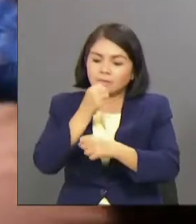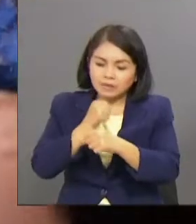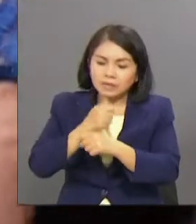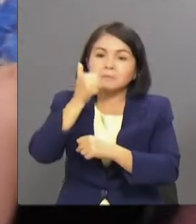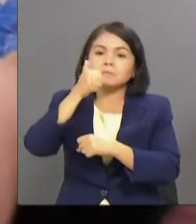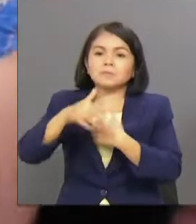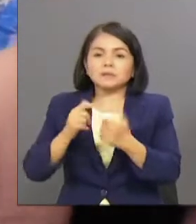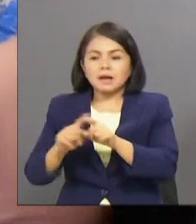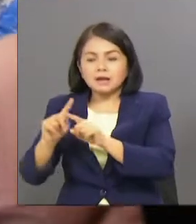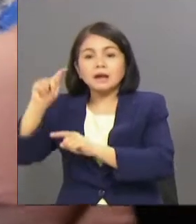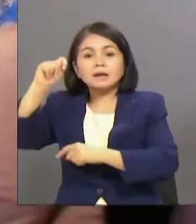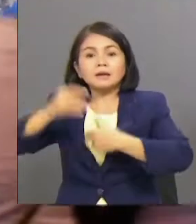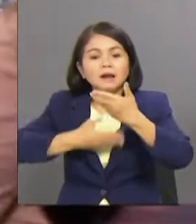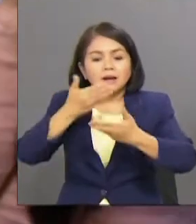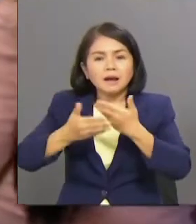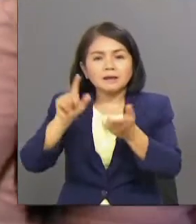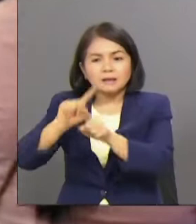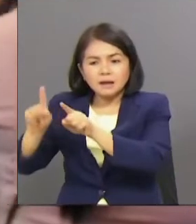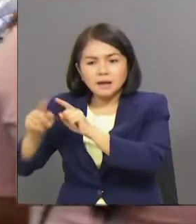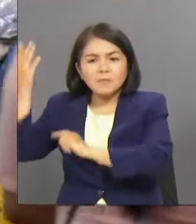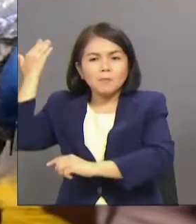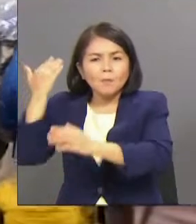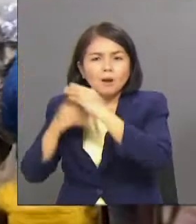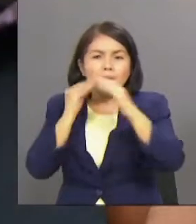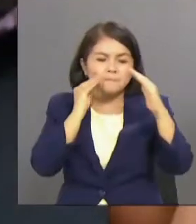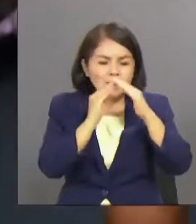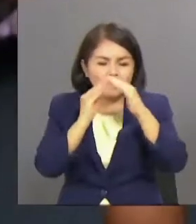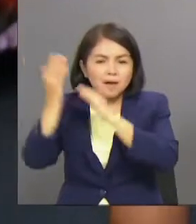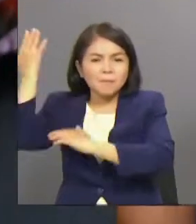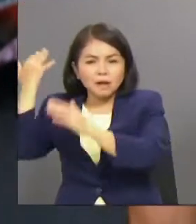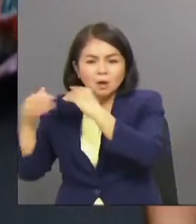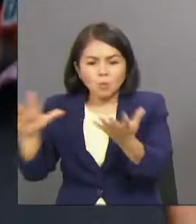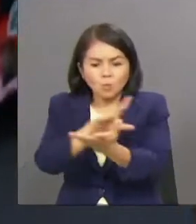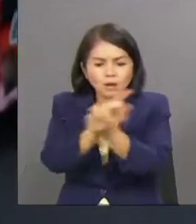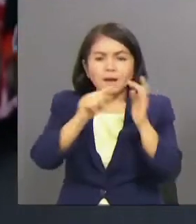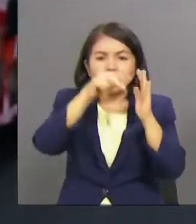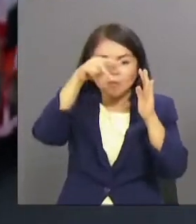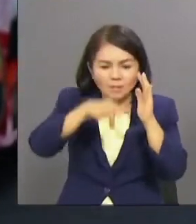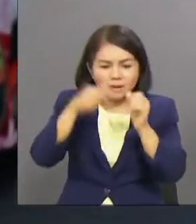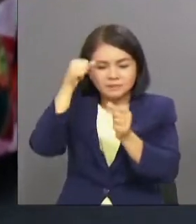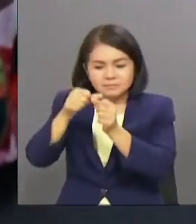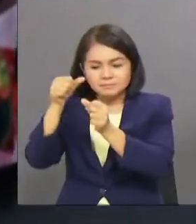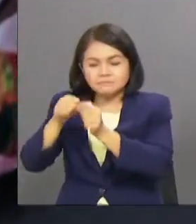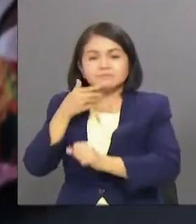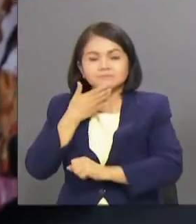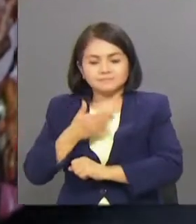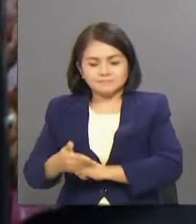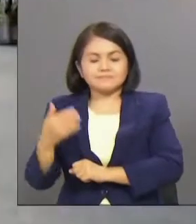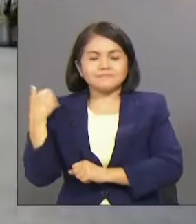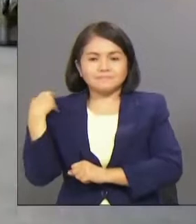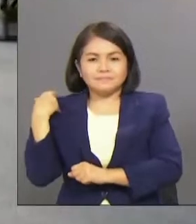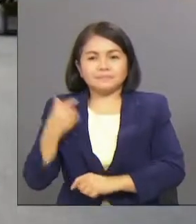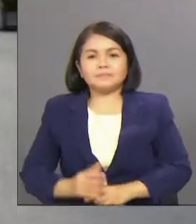ทั้งยังเป็นตลาดที่บันทึกความทรงจำในอดีตของคนเมืองแพร่ไม่เสื่อมคลาย